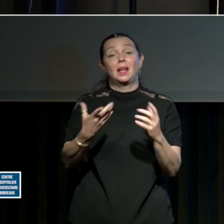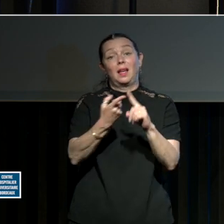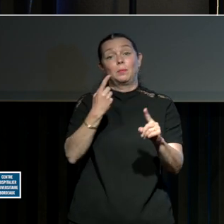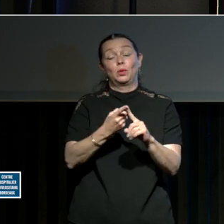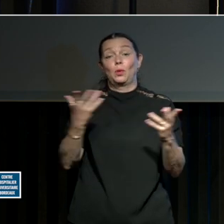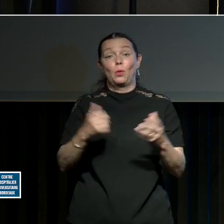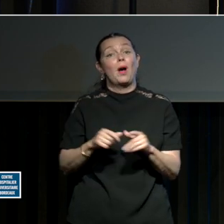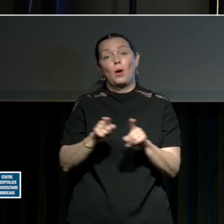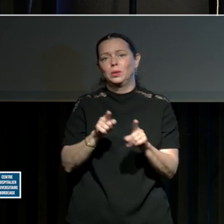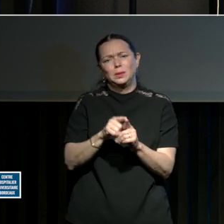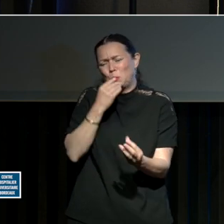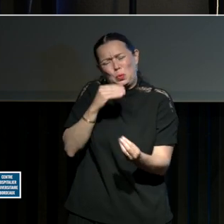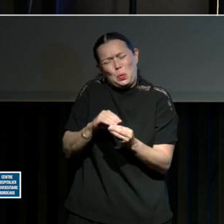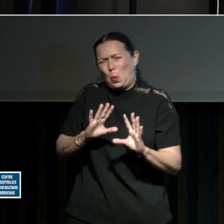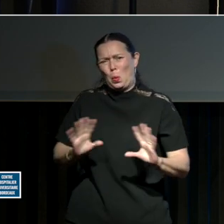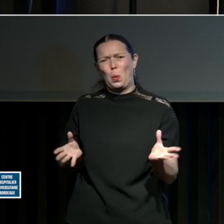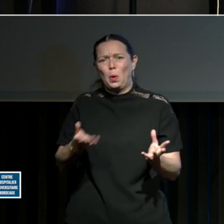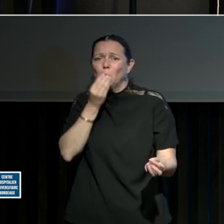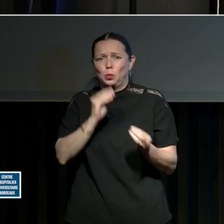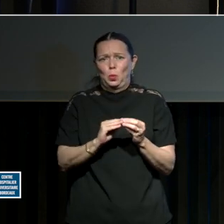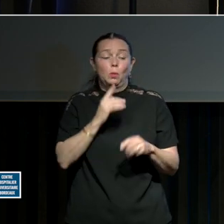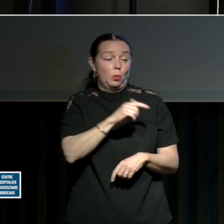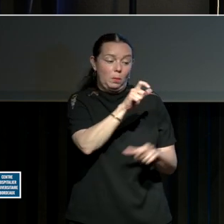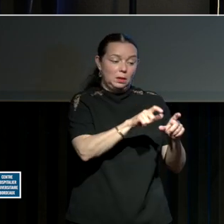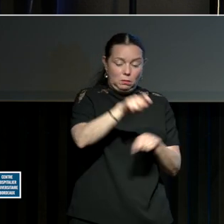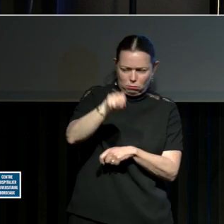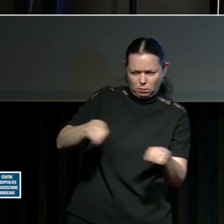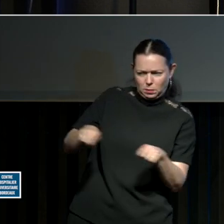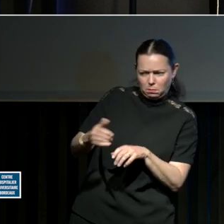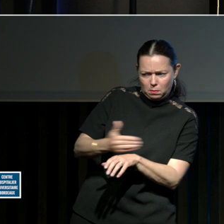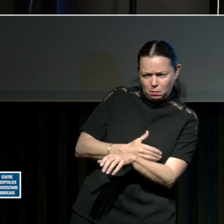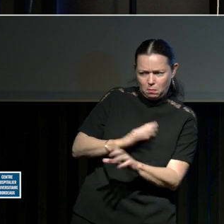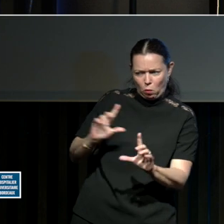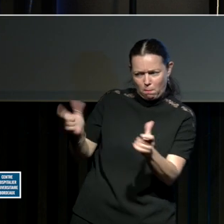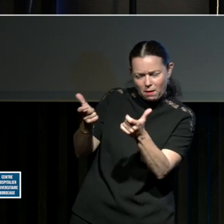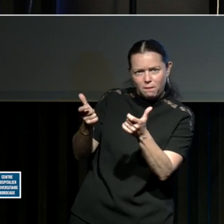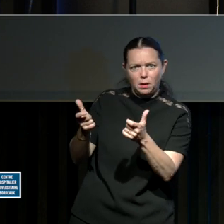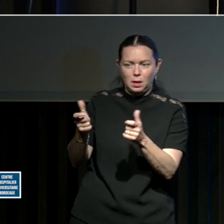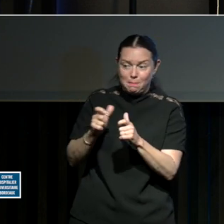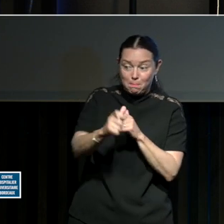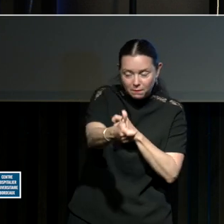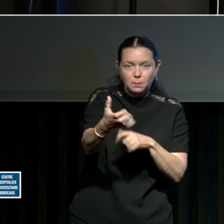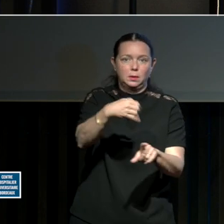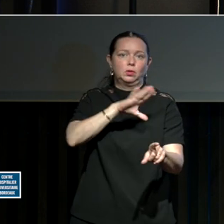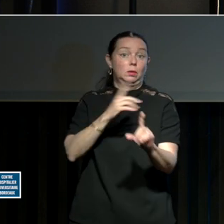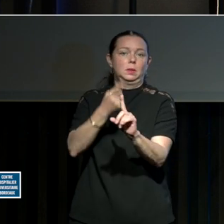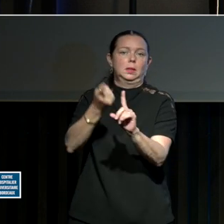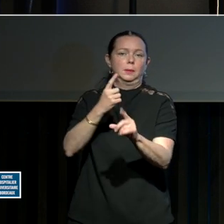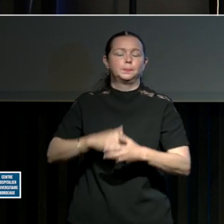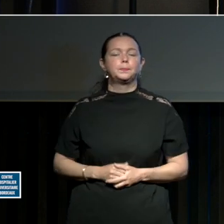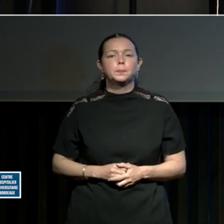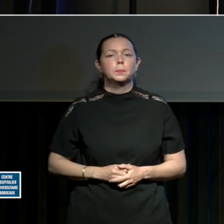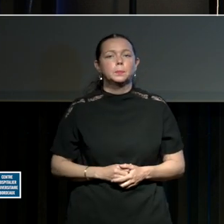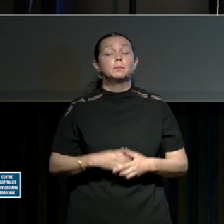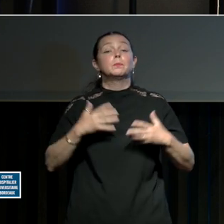l'accès finalement à un avis, à une évaluation initiale et à une prise en charge spécialisée. Donc, dans le cadre de